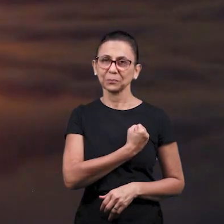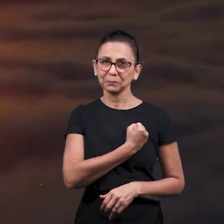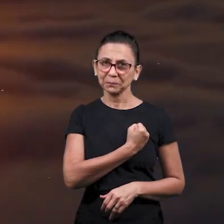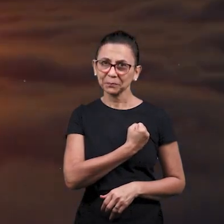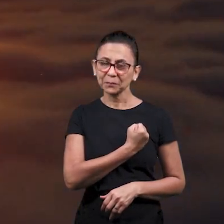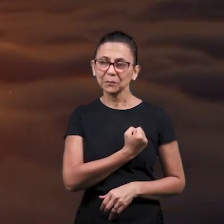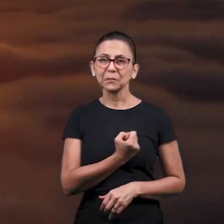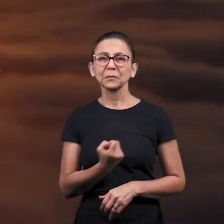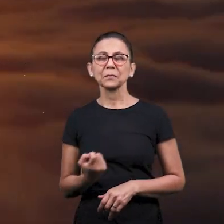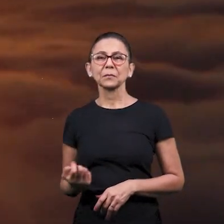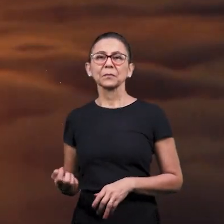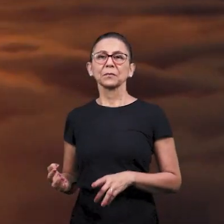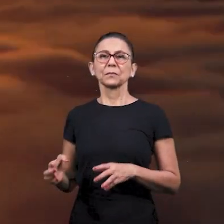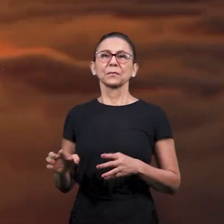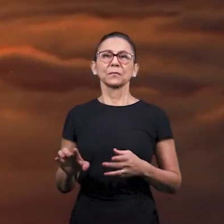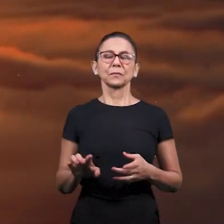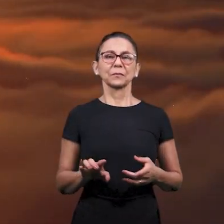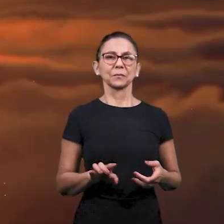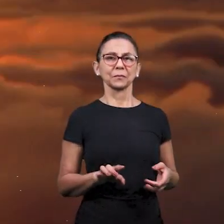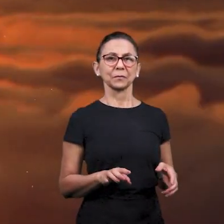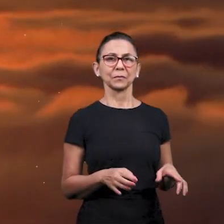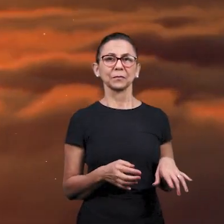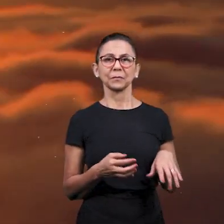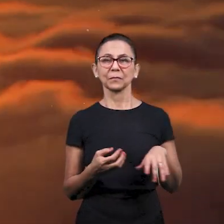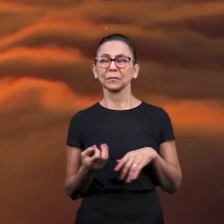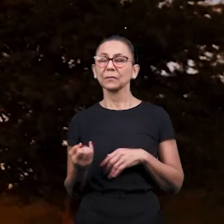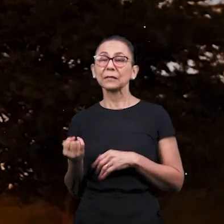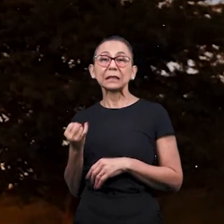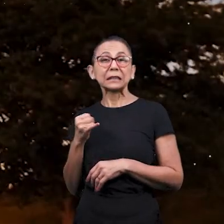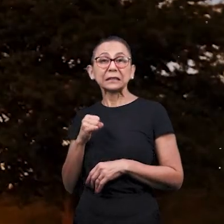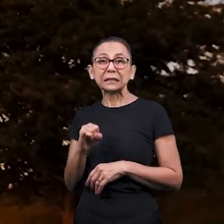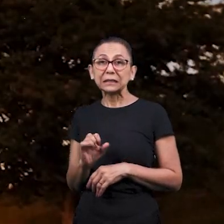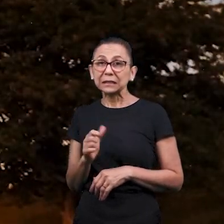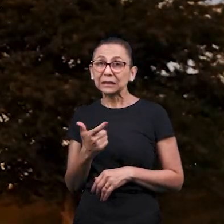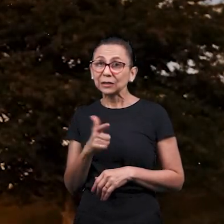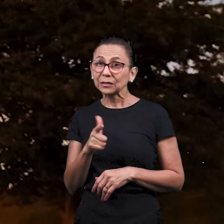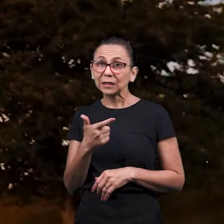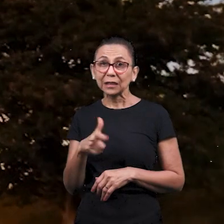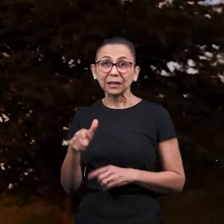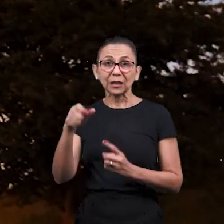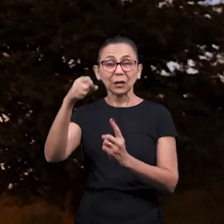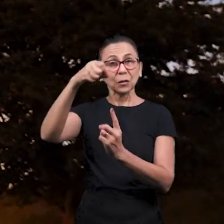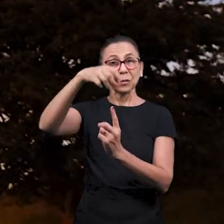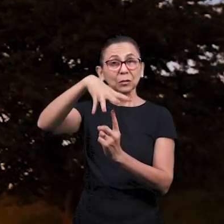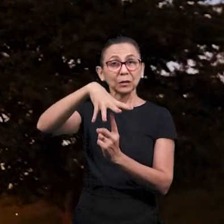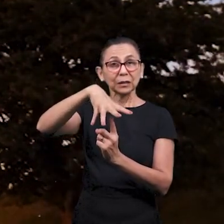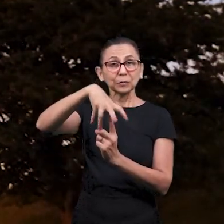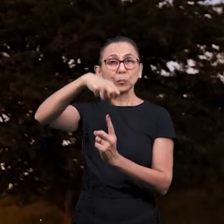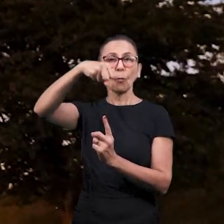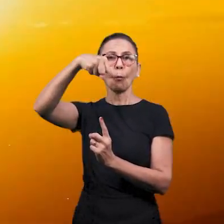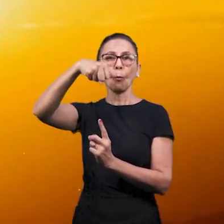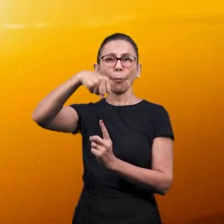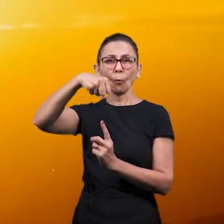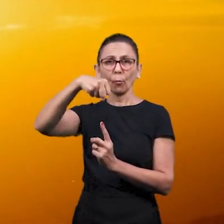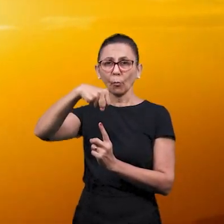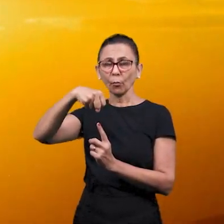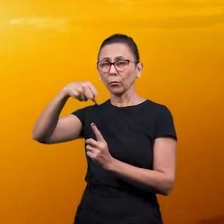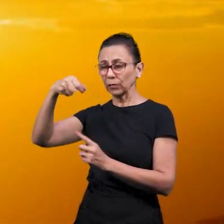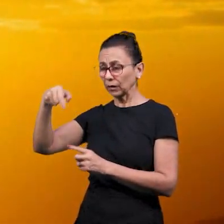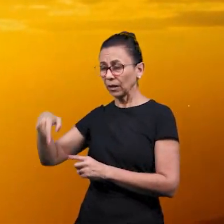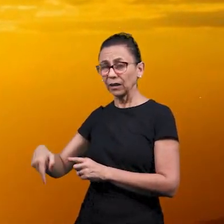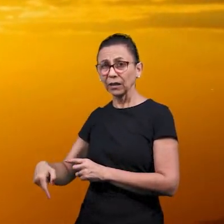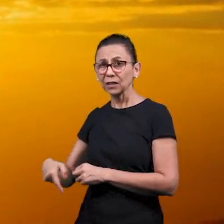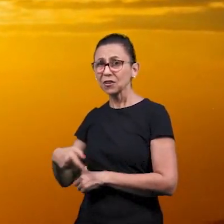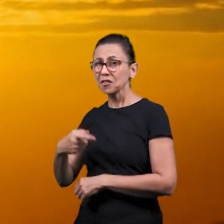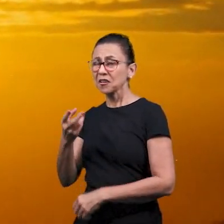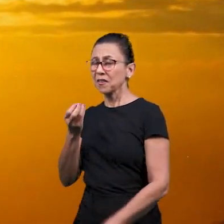Без Твоей любви она погибнет и останется без сил, без жизни.